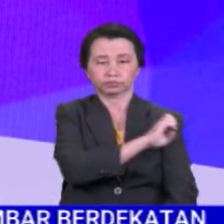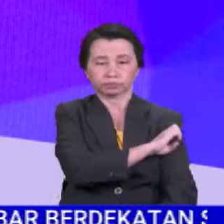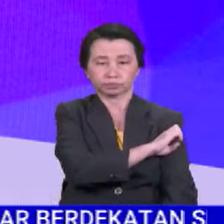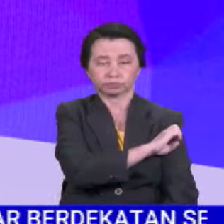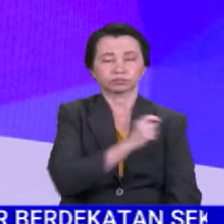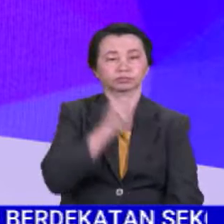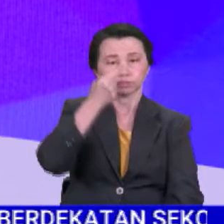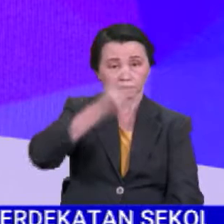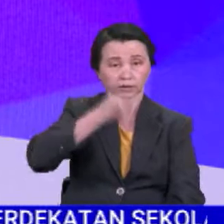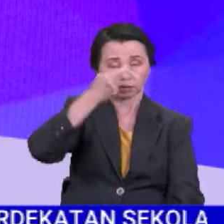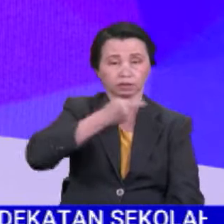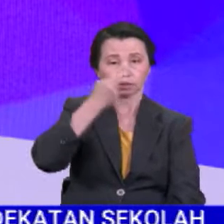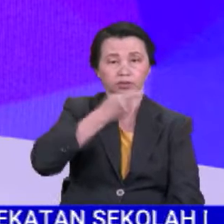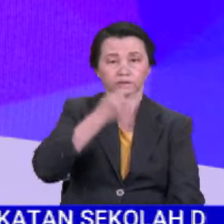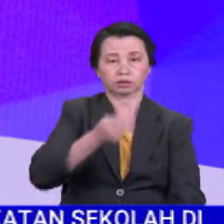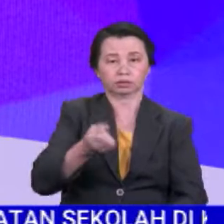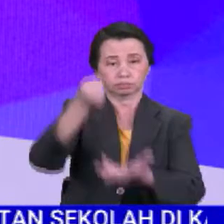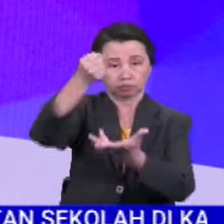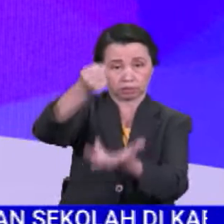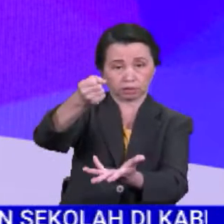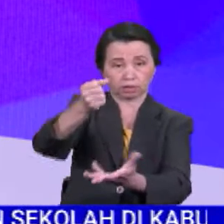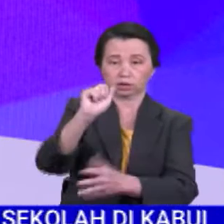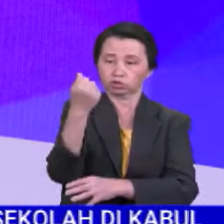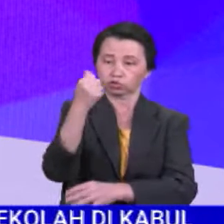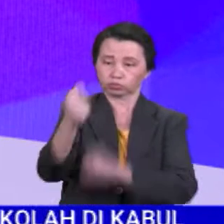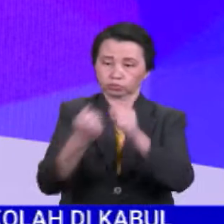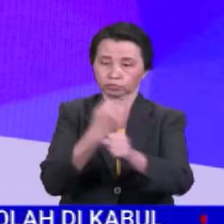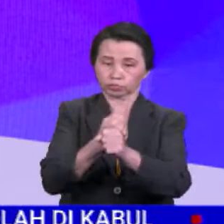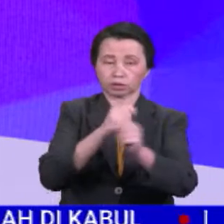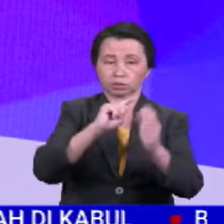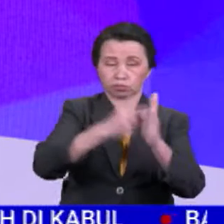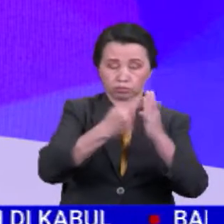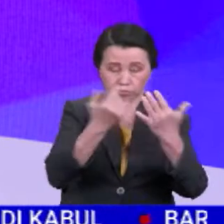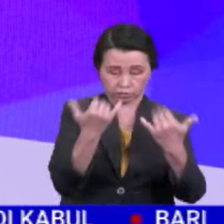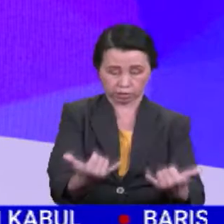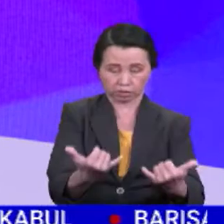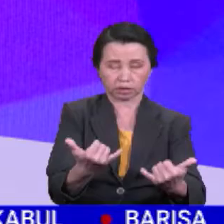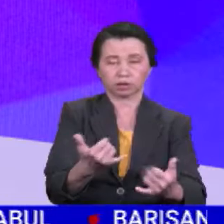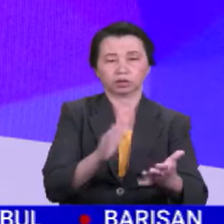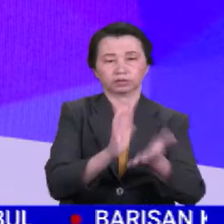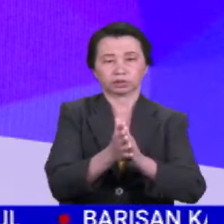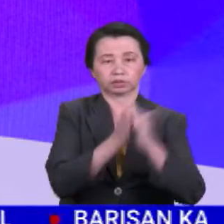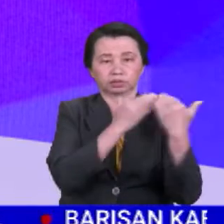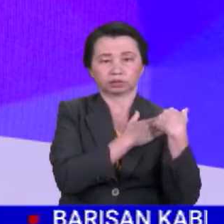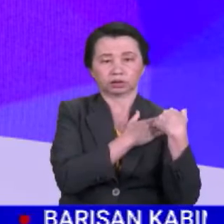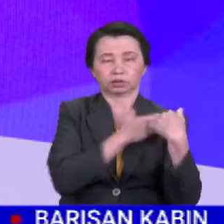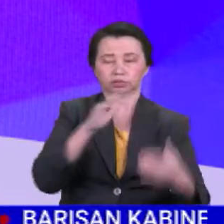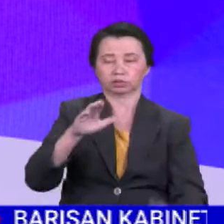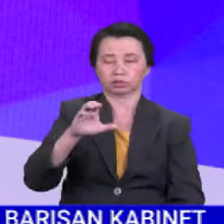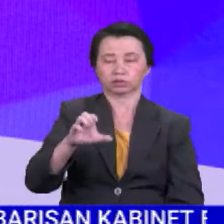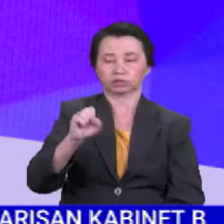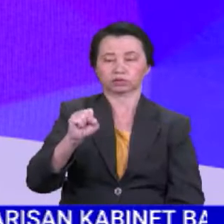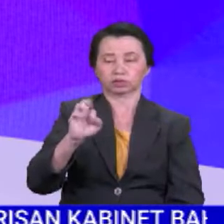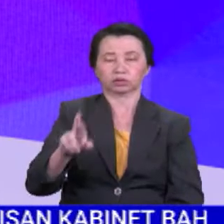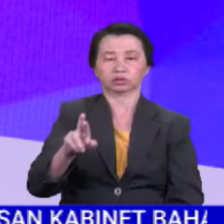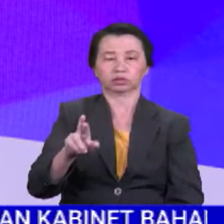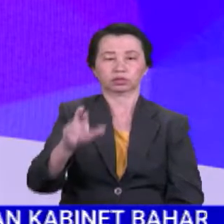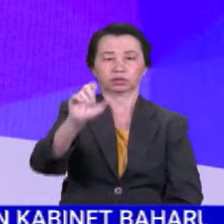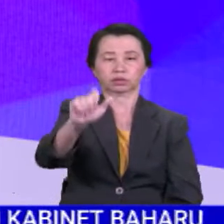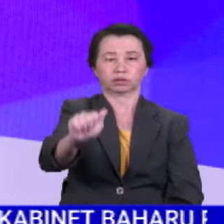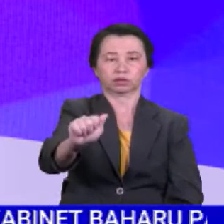Kamal Nawawi berkata, dana 10 tahun yang bermula tahun ini turut menjadi tanggungjawab sosial korporat utama